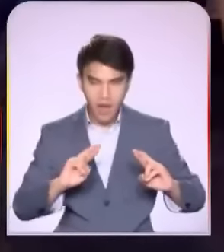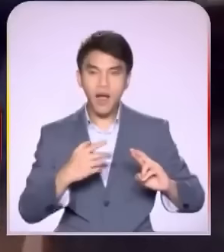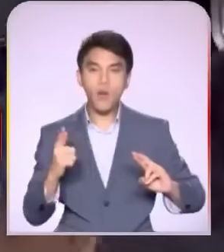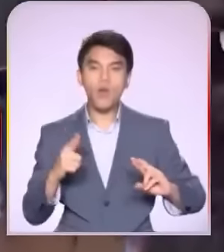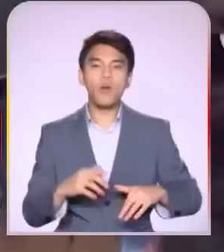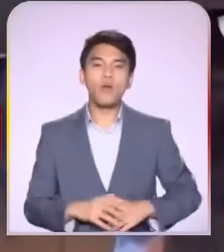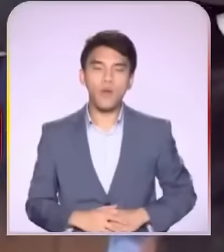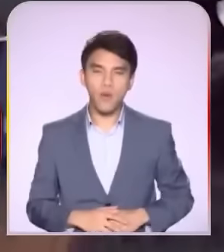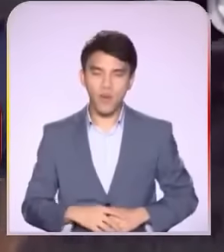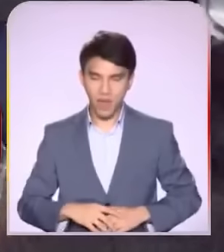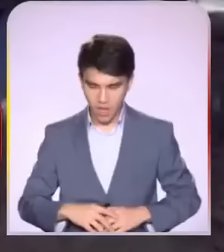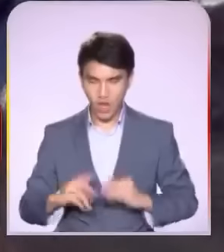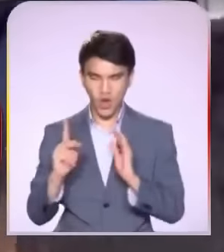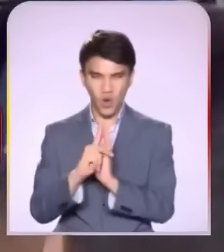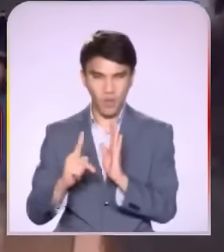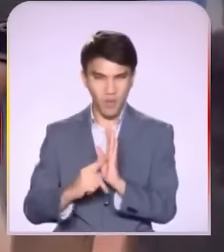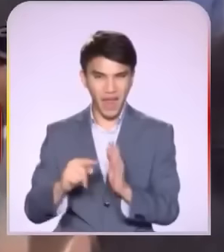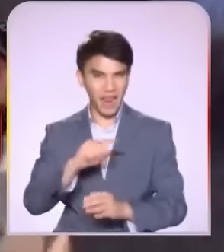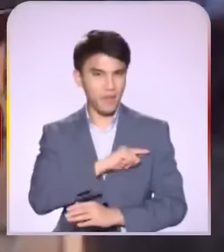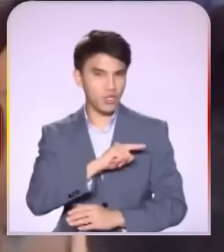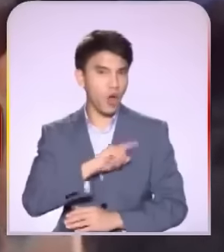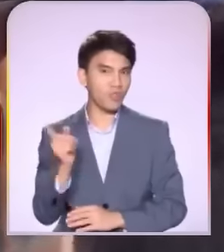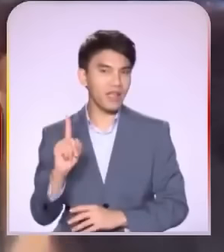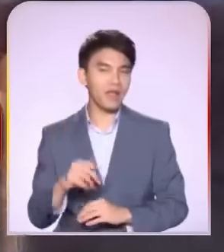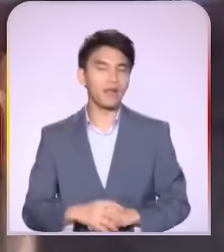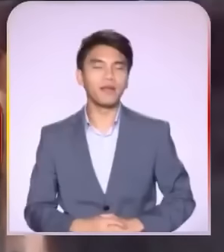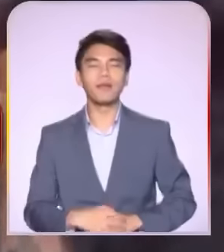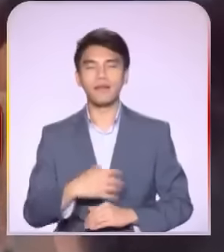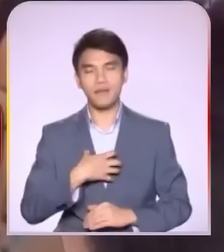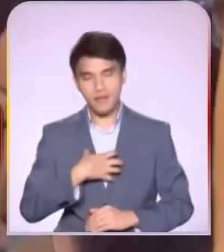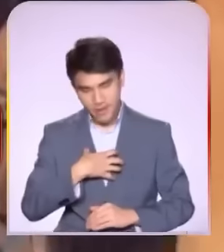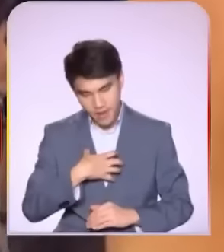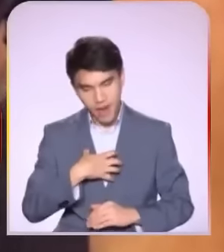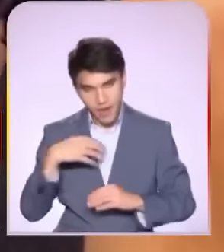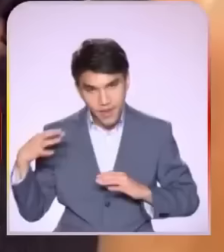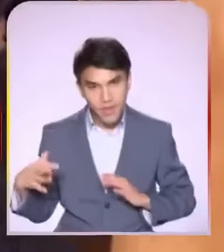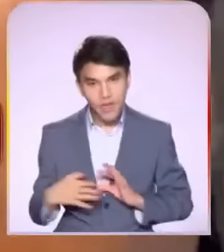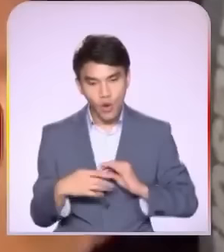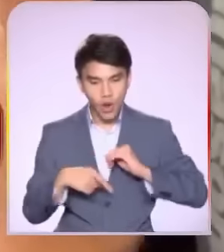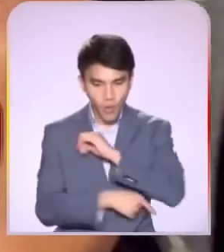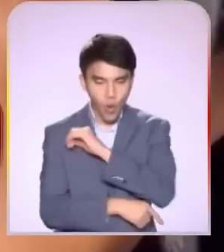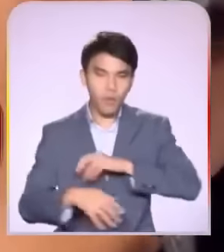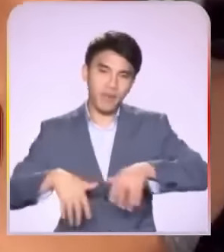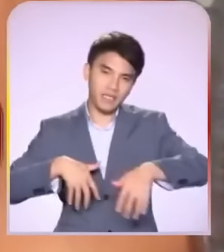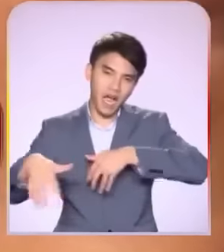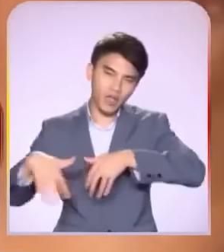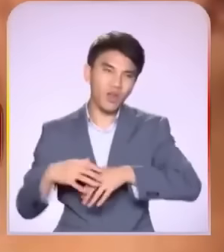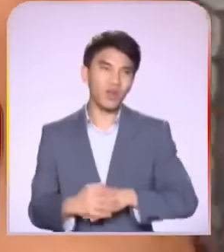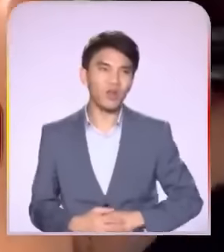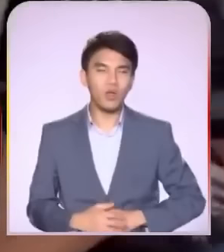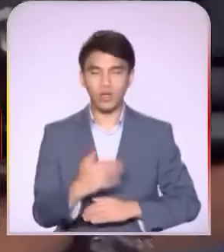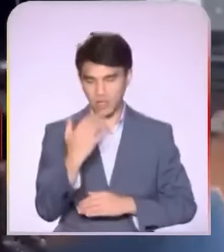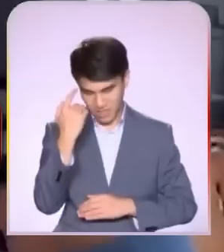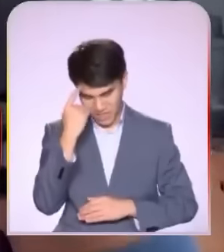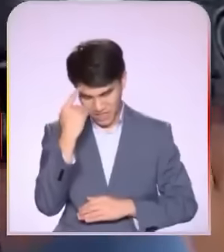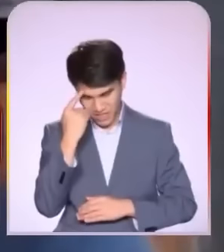เนี่ยโดนลงโทษอะไรหรือไม่อย่างไรคุณสิทธิศักดิ์บอกว่าอยากให้โดนในเรื่องของช่อโกงประชาชนอันนี้คือเป็นมุมมอง